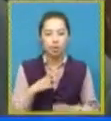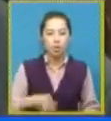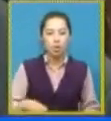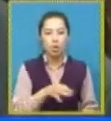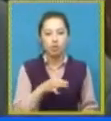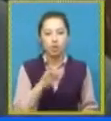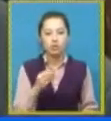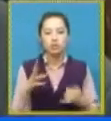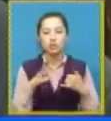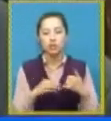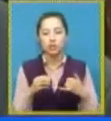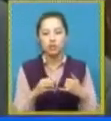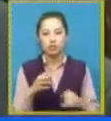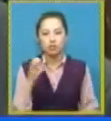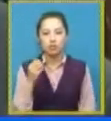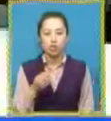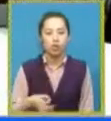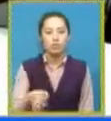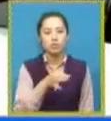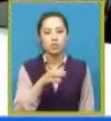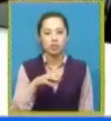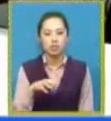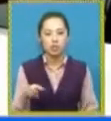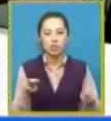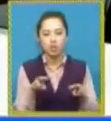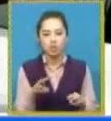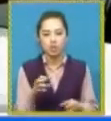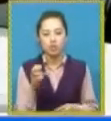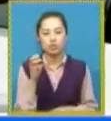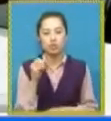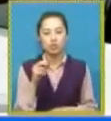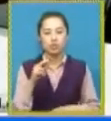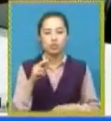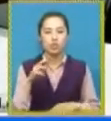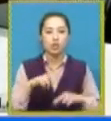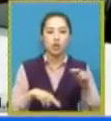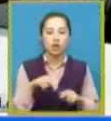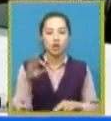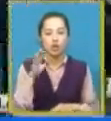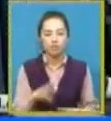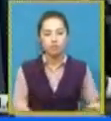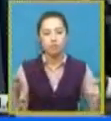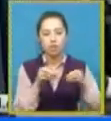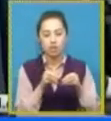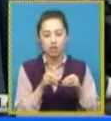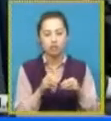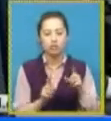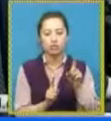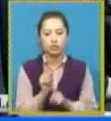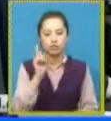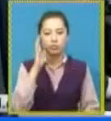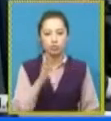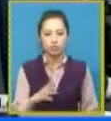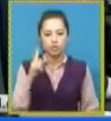Облыстық жер қатынастары және облыстық мемлекеттік сәулет құрылыс бақылауы басқармасы екеуі бірігетін болды. Сөйтіп қос басқарма